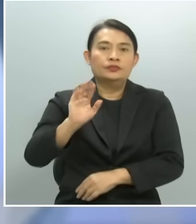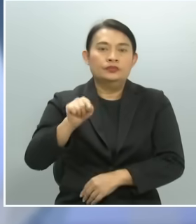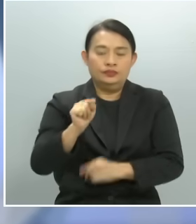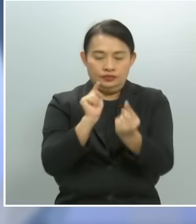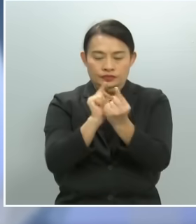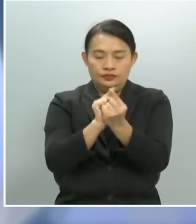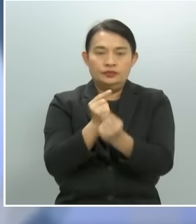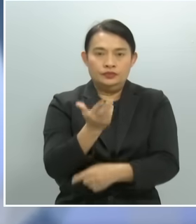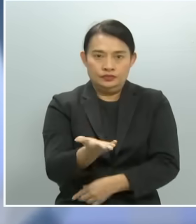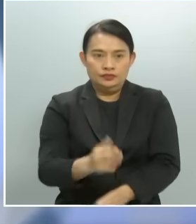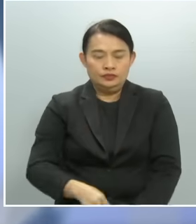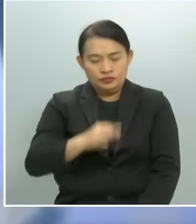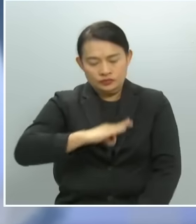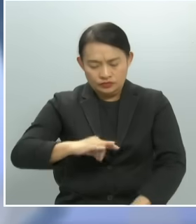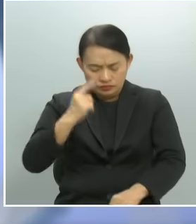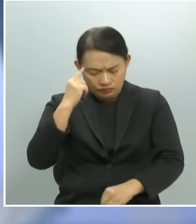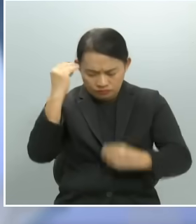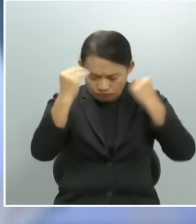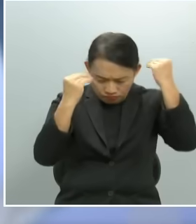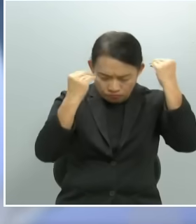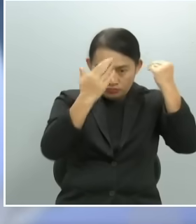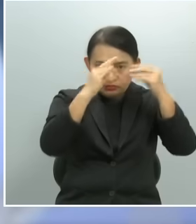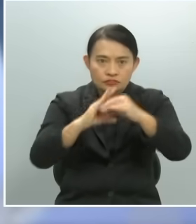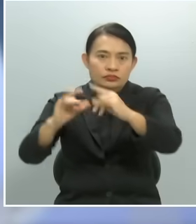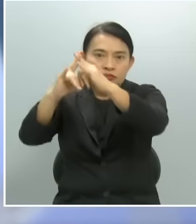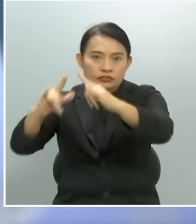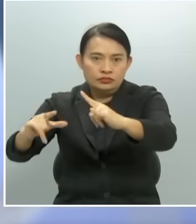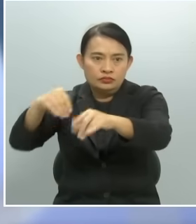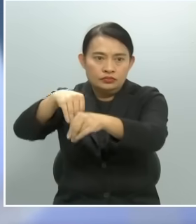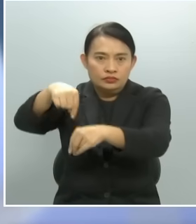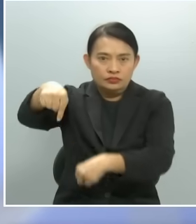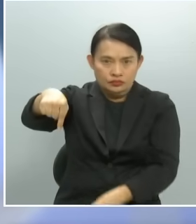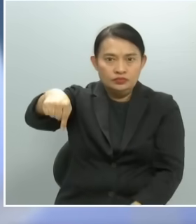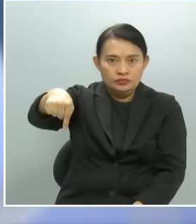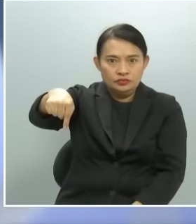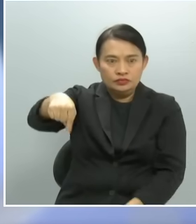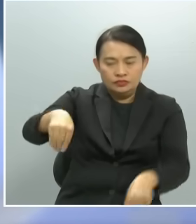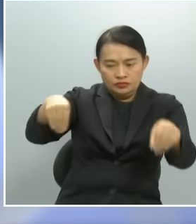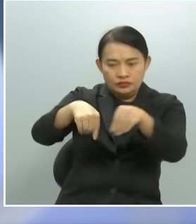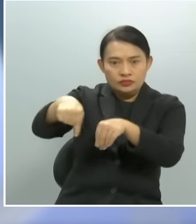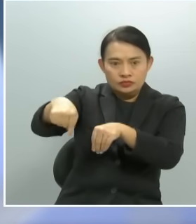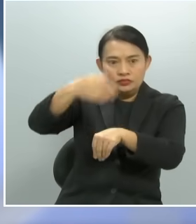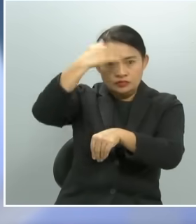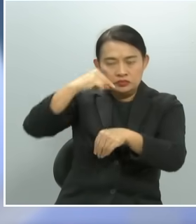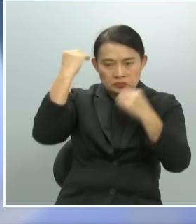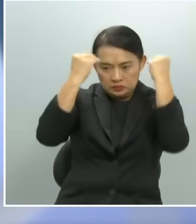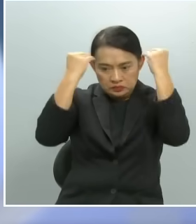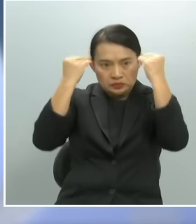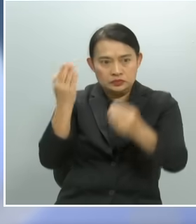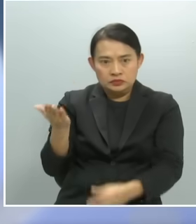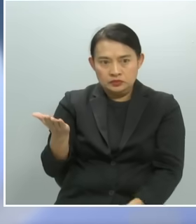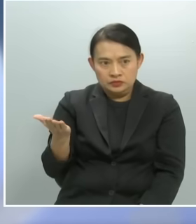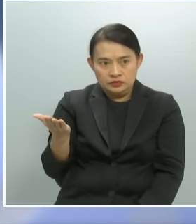แต่เขาก็งงว่าทำไมถึงมีศาลพระภูมิอยู่บริเวณริมระเบียงนี่